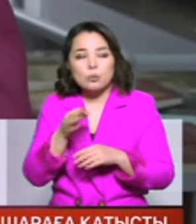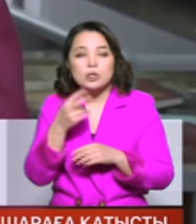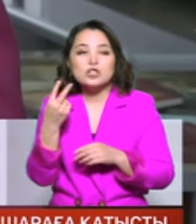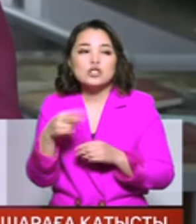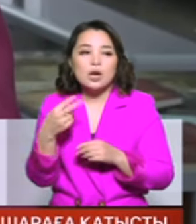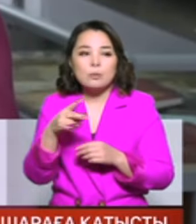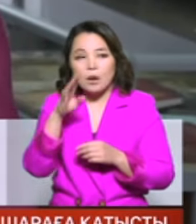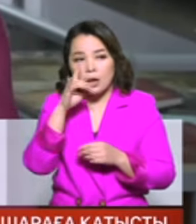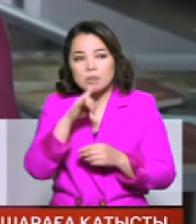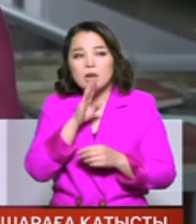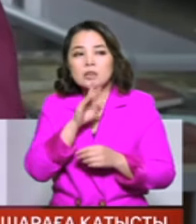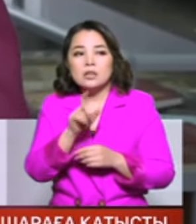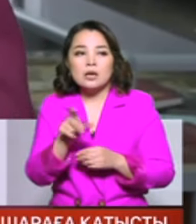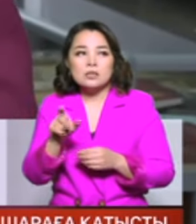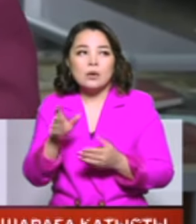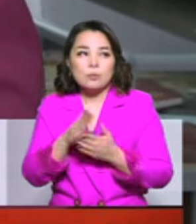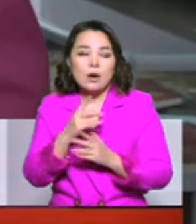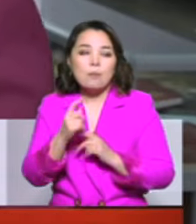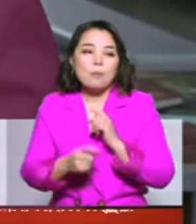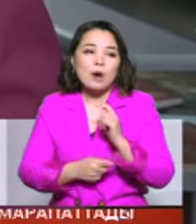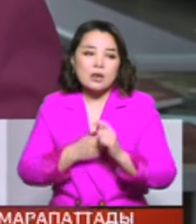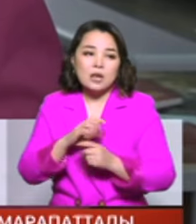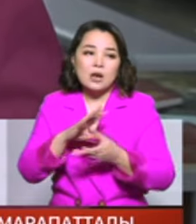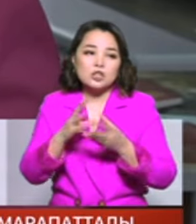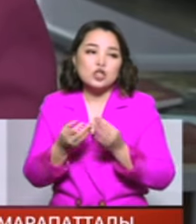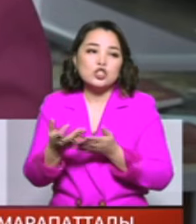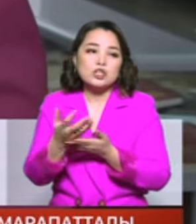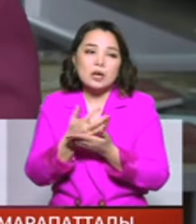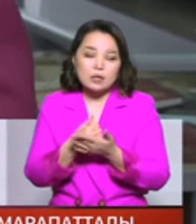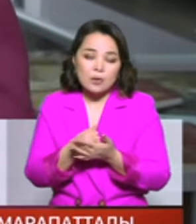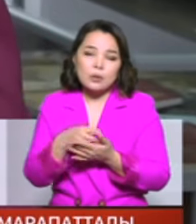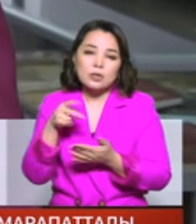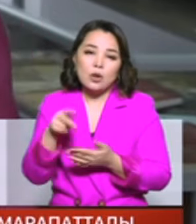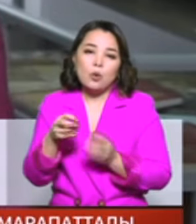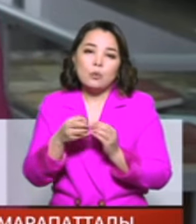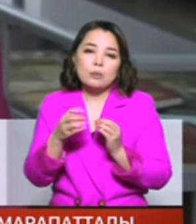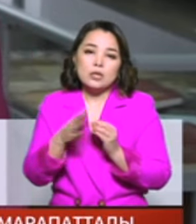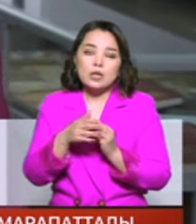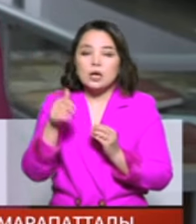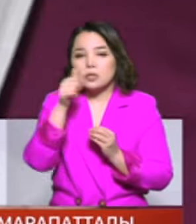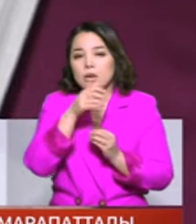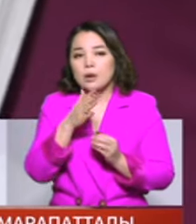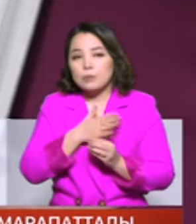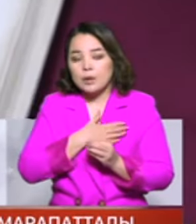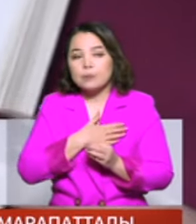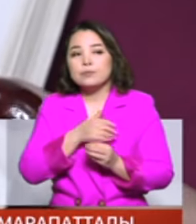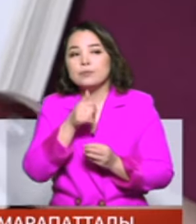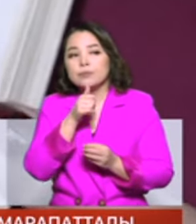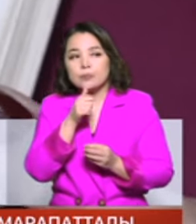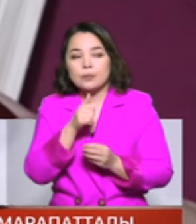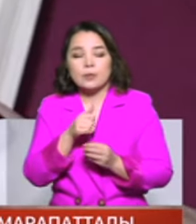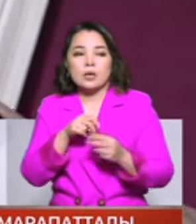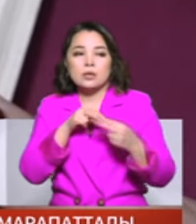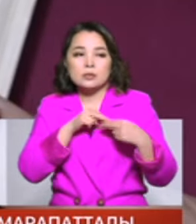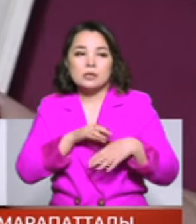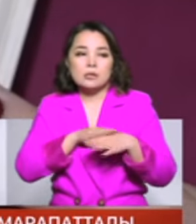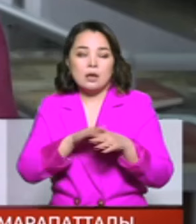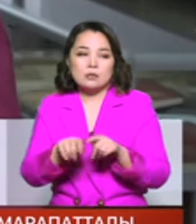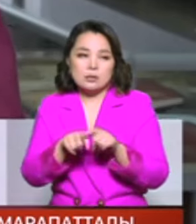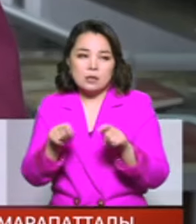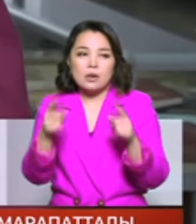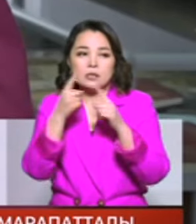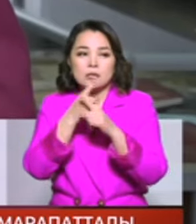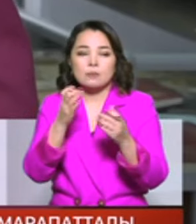20 қазақ қызы жөніндегі материалдарды жинақталып, 2015 жылы мен монографиялық еңбек шығарған болатынмын.